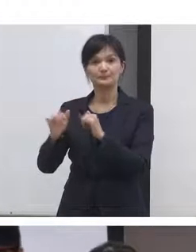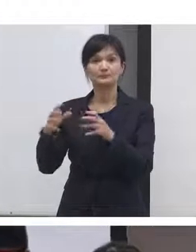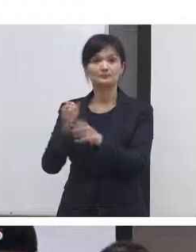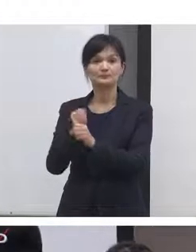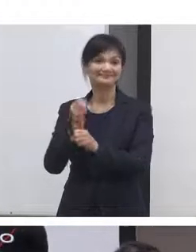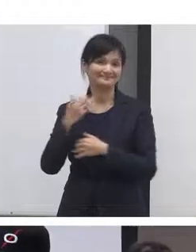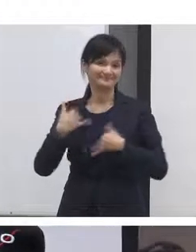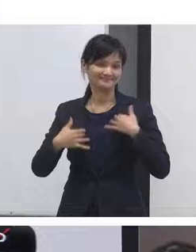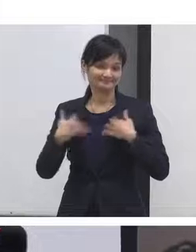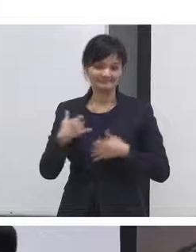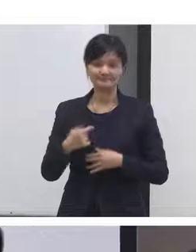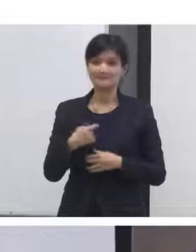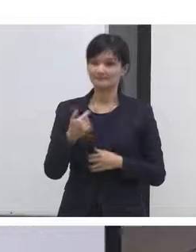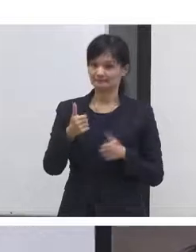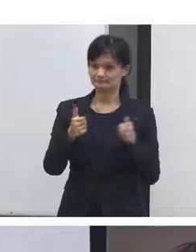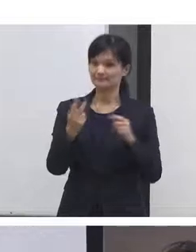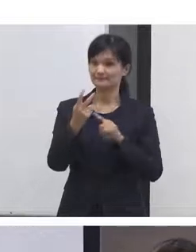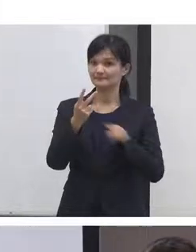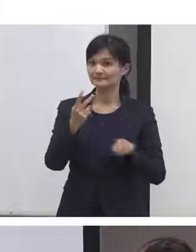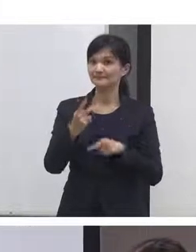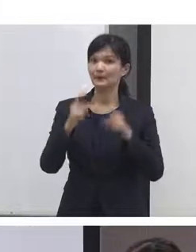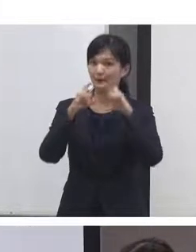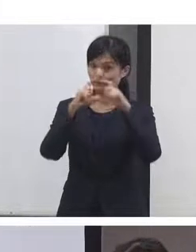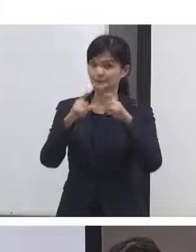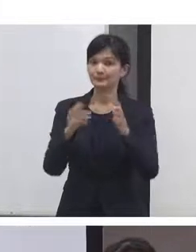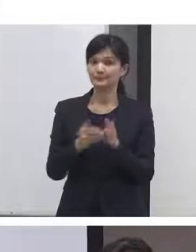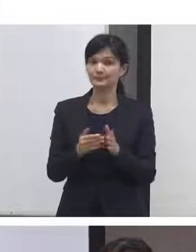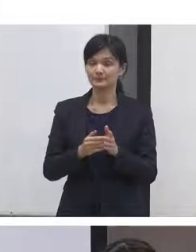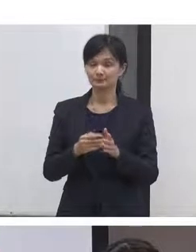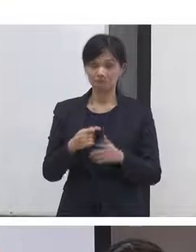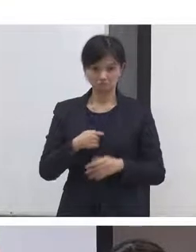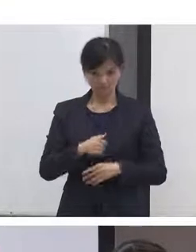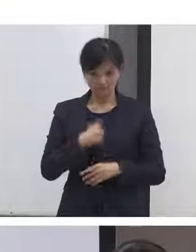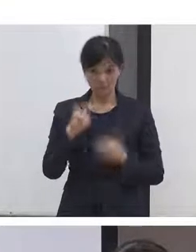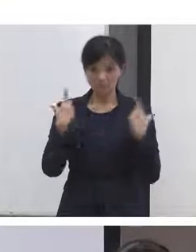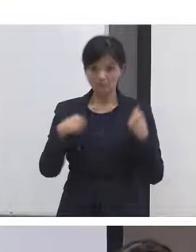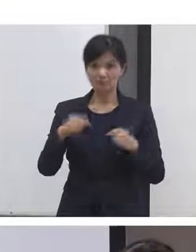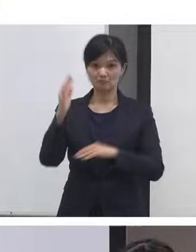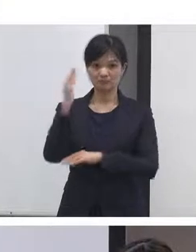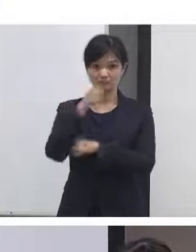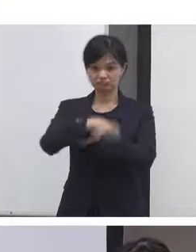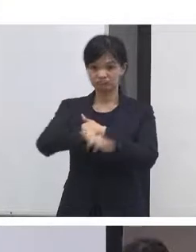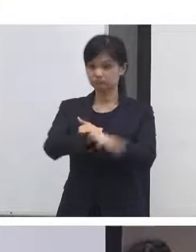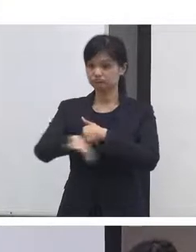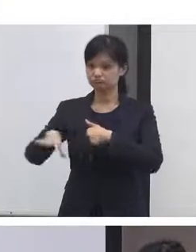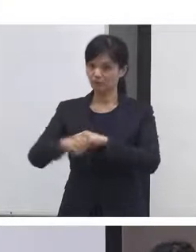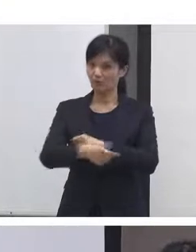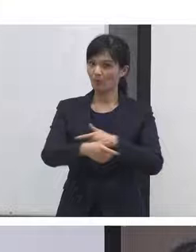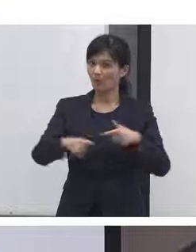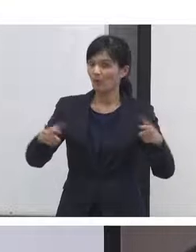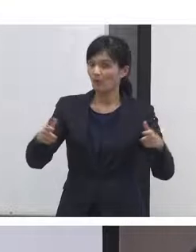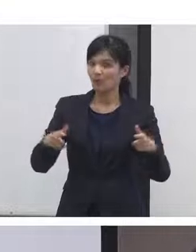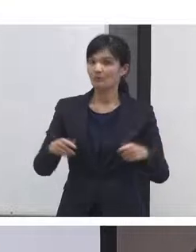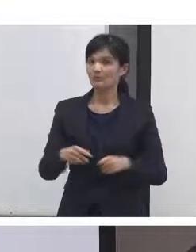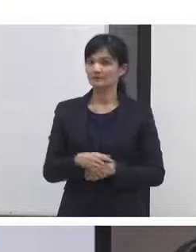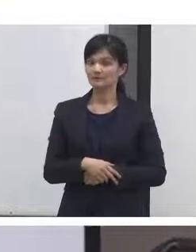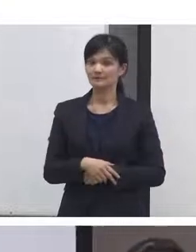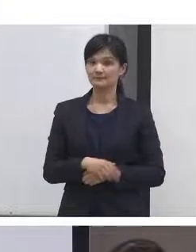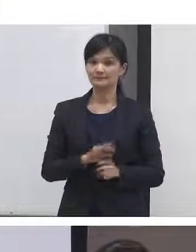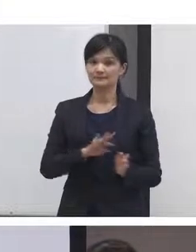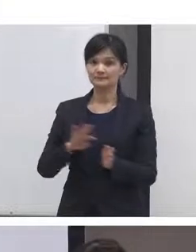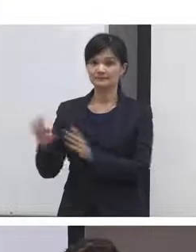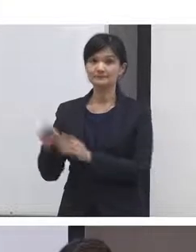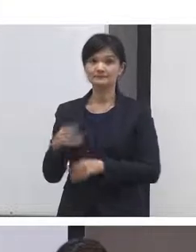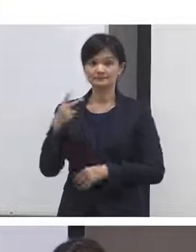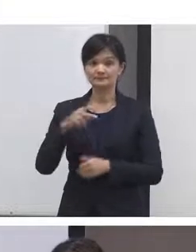啊，让我们更看清楚说，可能现在其实部会并不是像我们想象中这么单一，其实是有多样化的形态。那这边也提醒大家